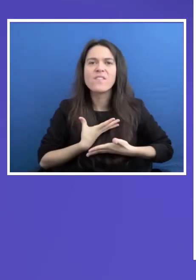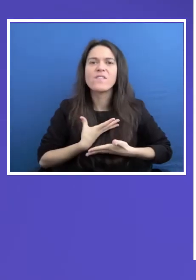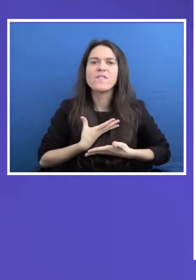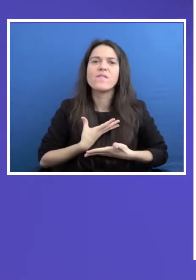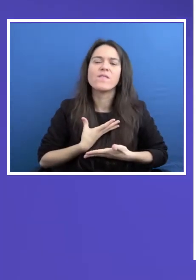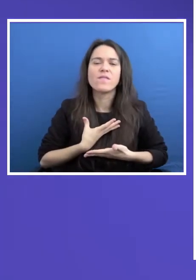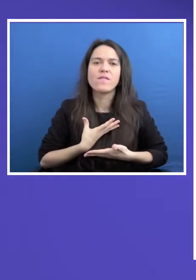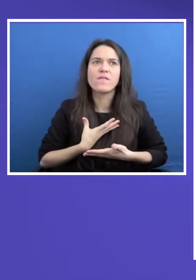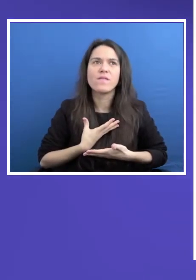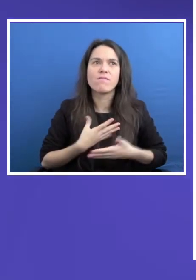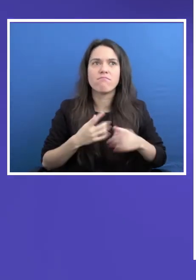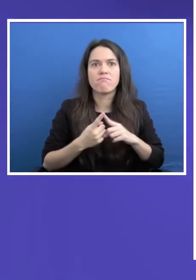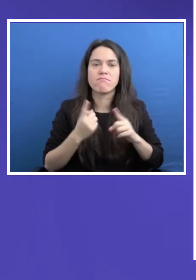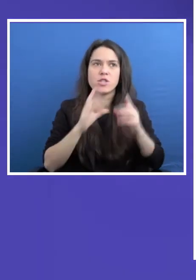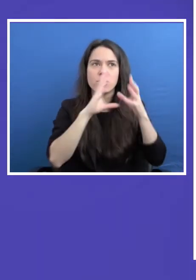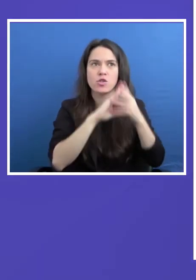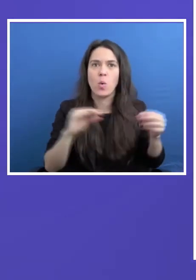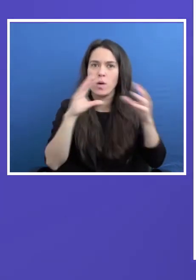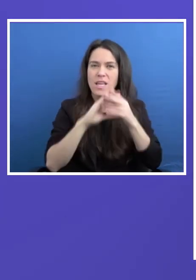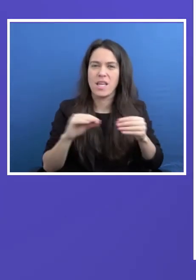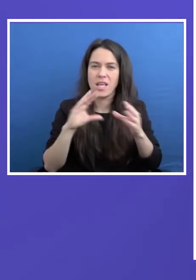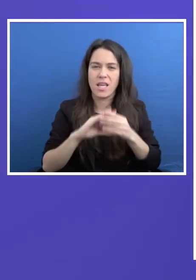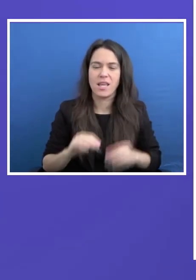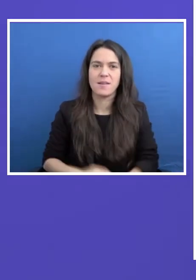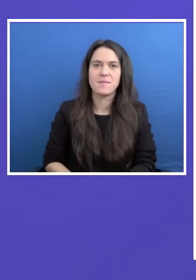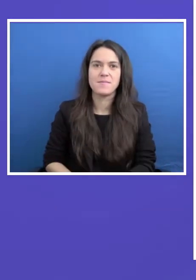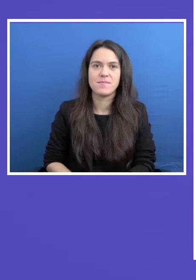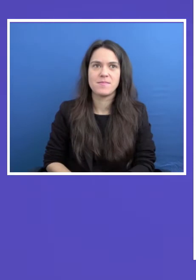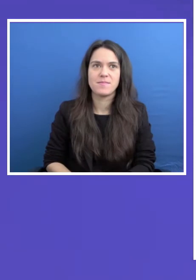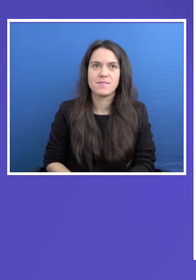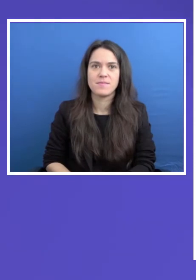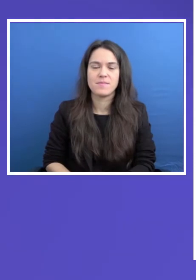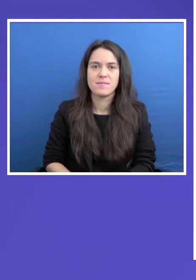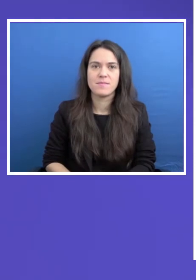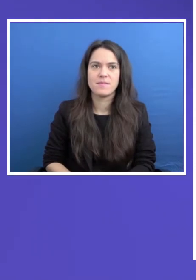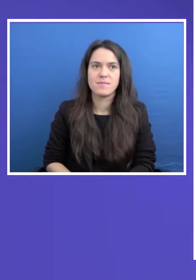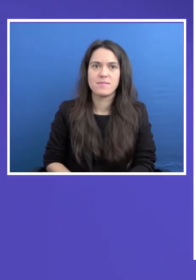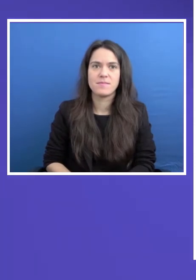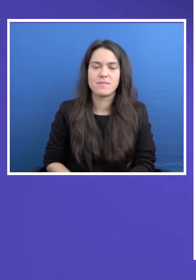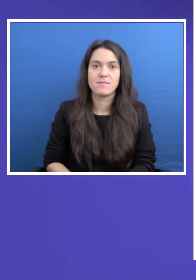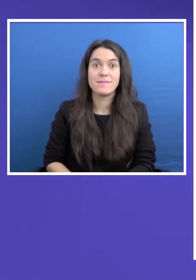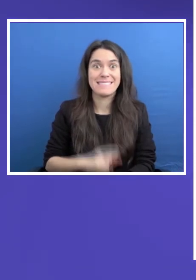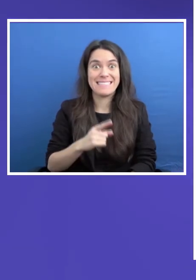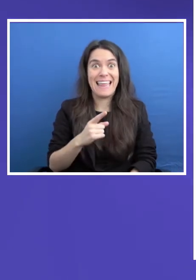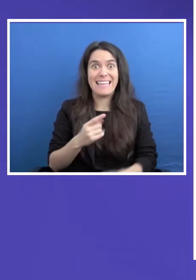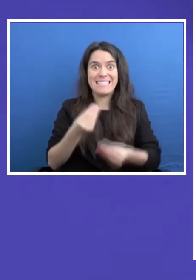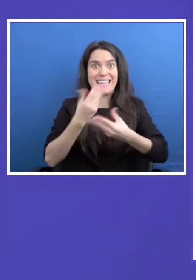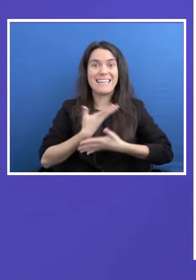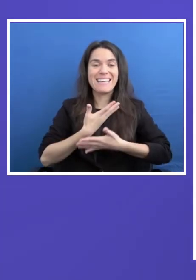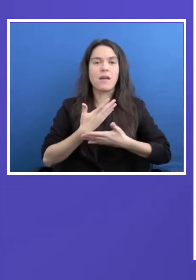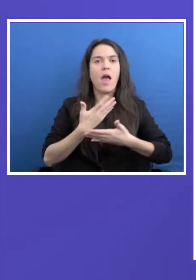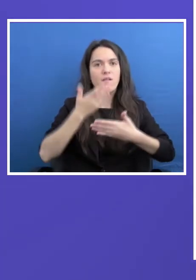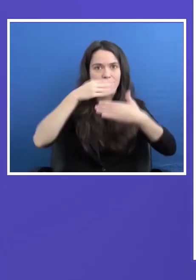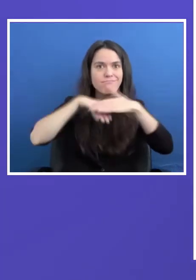احنا عايزينه، ونبقى طلعنا بتوصيه مهمه جدا من خلال هذا اللقاء ان احنا نعمل ثراء فكري عالمي لدور المرأة